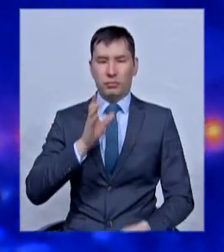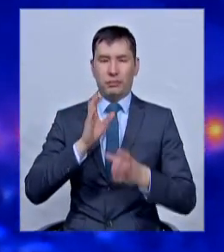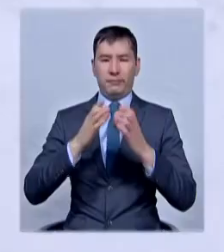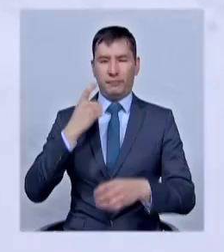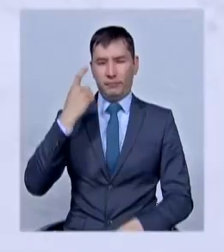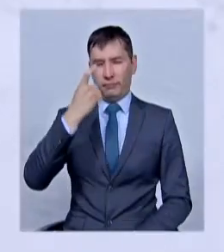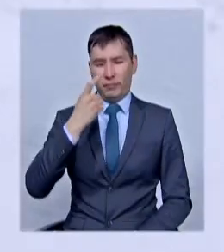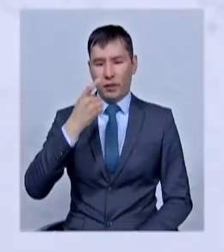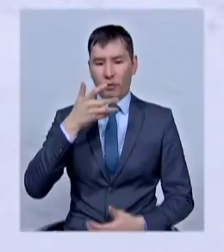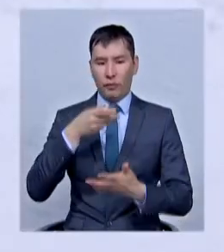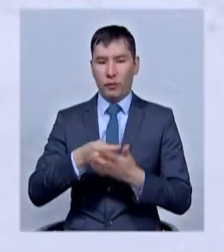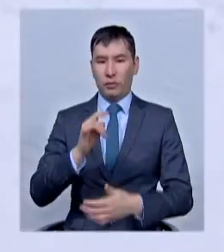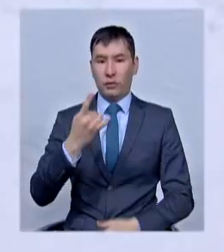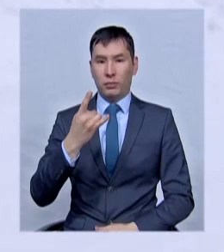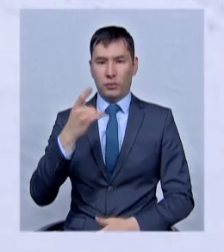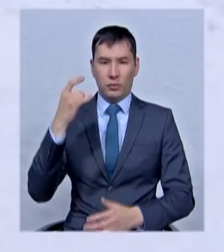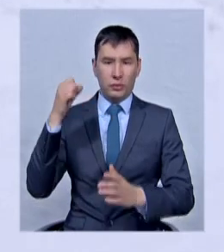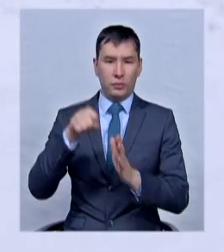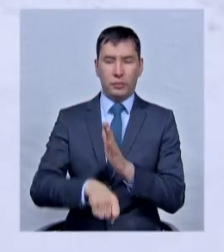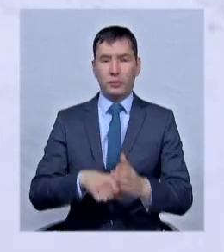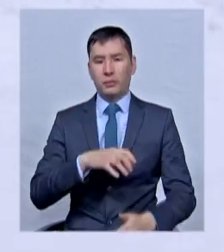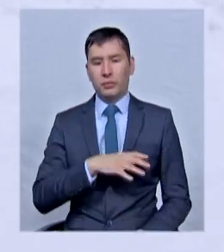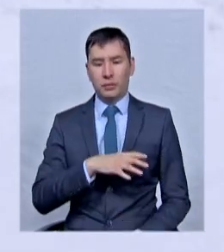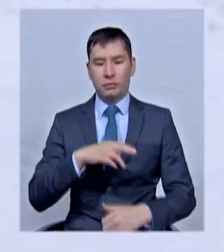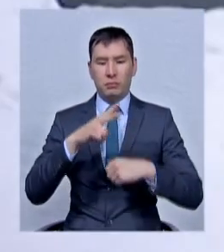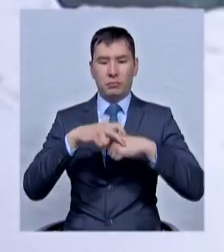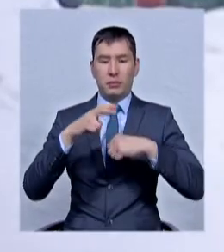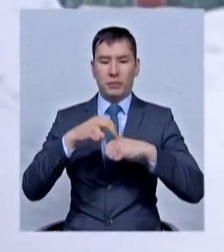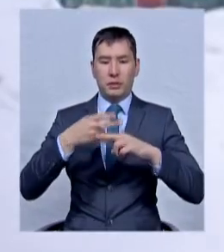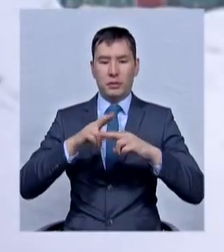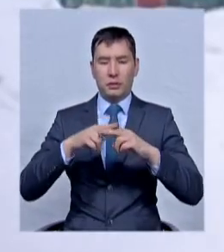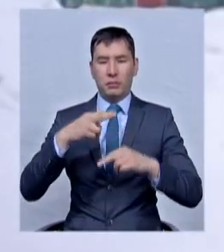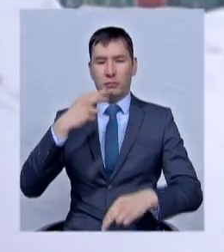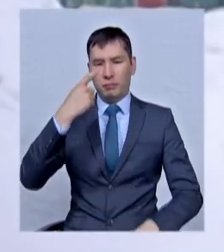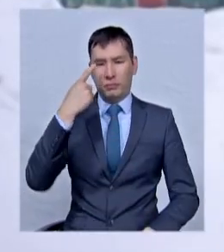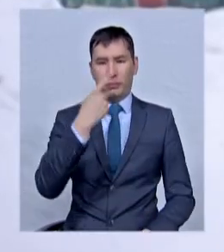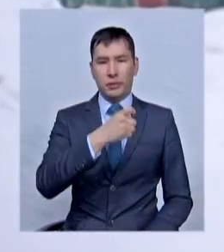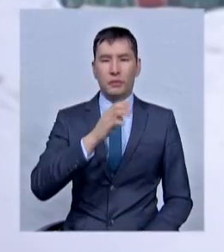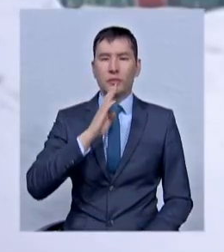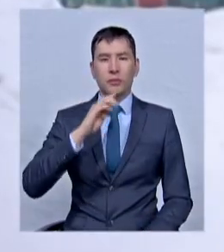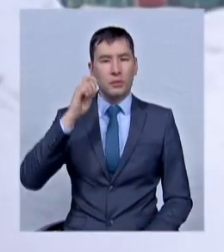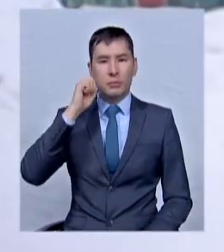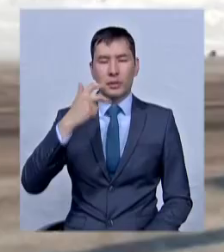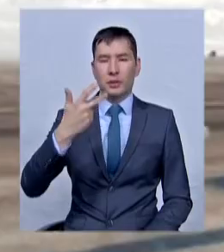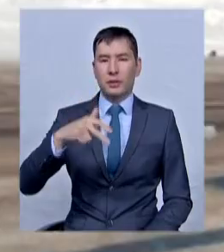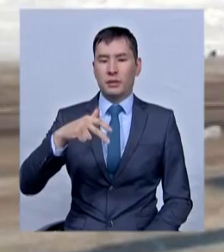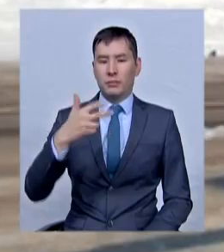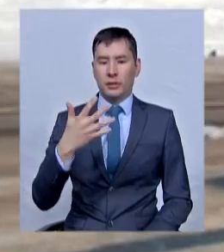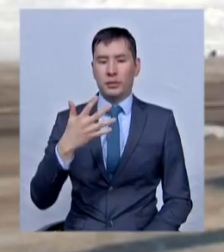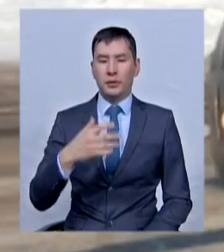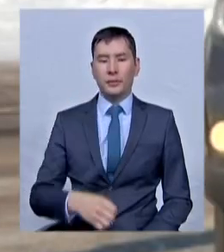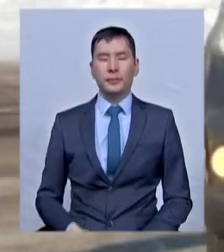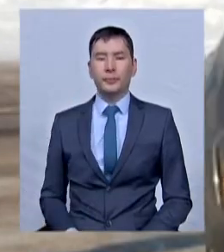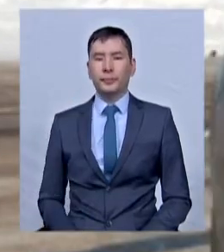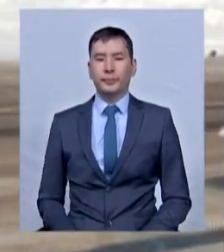тастаған. Оқиға туралы аудандарының біріндегі полиция бөліміне мейірбике хабарласып, 35 жастағы әйелдің жедел жәрдем бөліміне